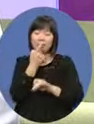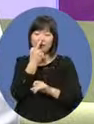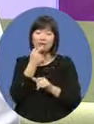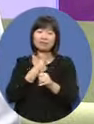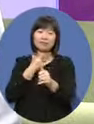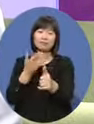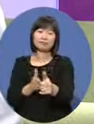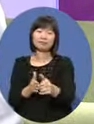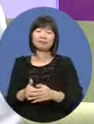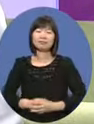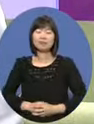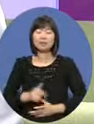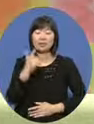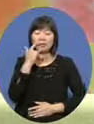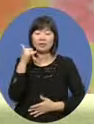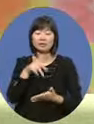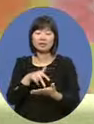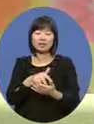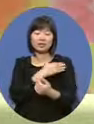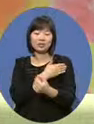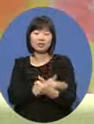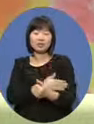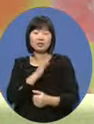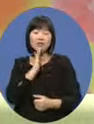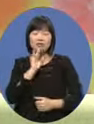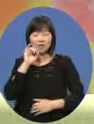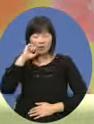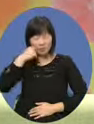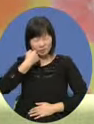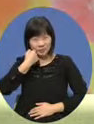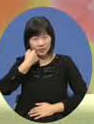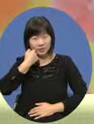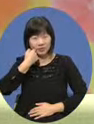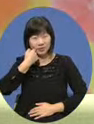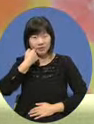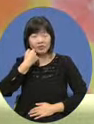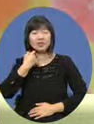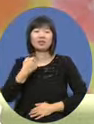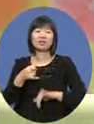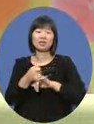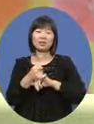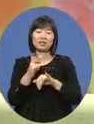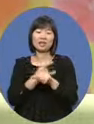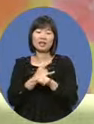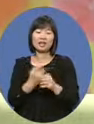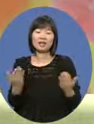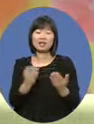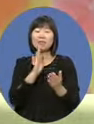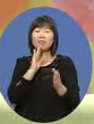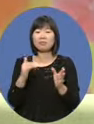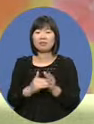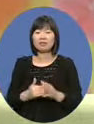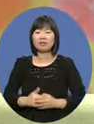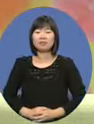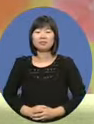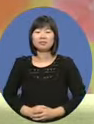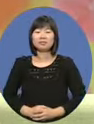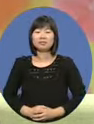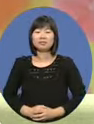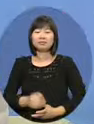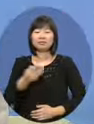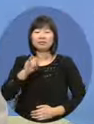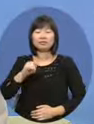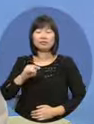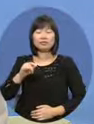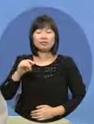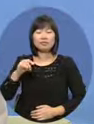배워나가게 됩니다. 아, 부모로서의 네. 권위 정말 어렵고도 네. 또 꼭 해야 되는 일이긴 해요. 그렇습니다. 태규 씨한테 또 궁금한 게